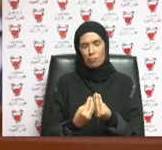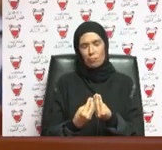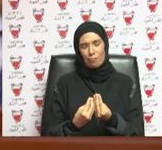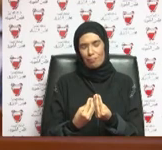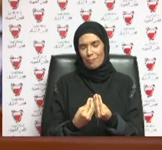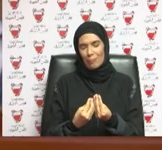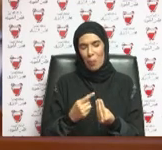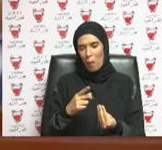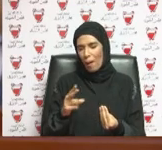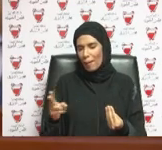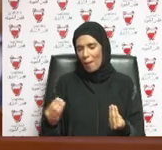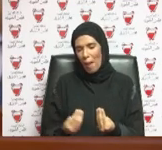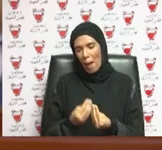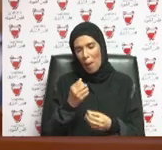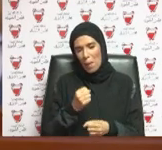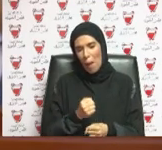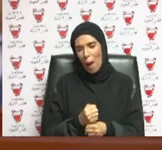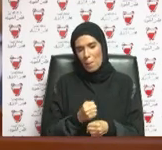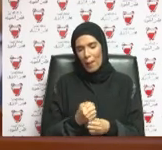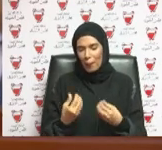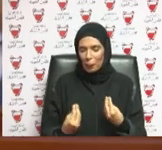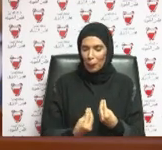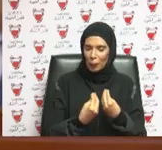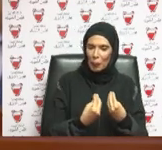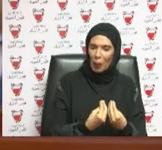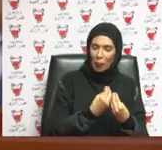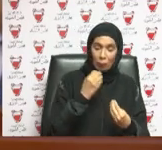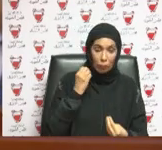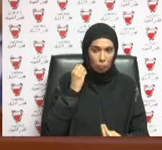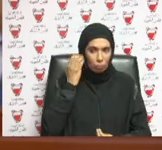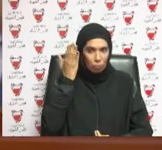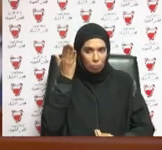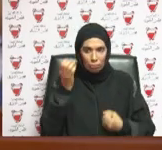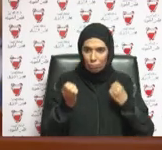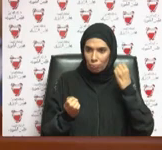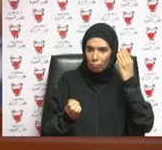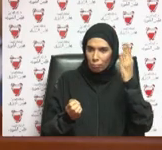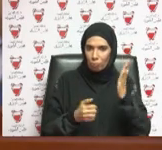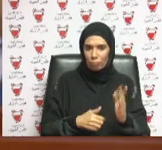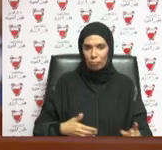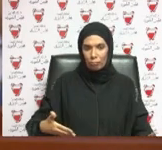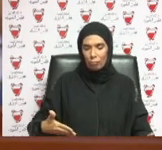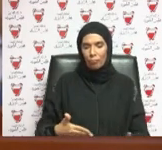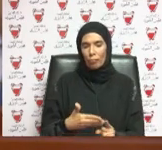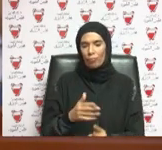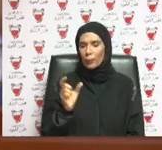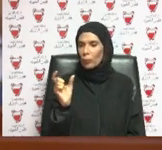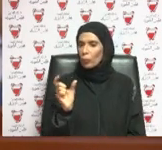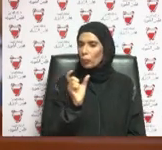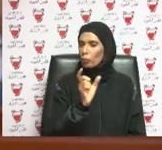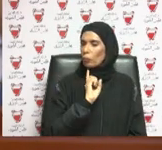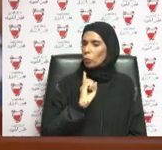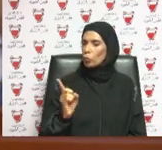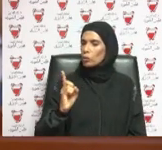الكثير من المواقف المشرفة والمبادرات الرائدة والكلمات والتوجيهات